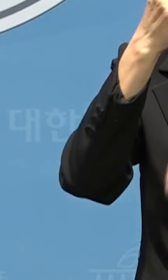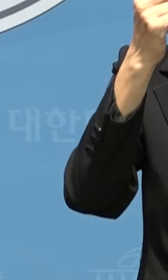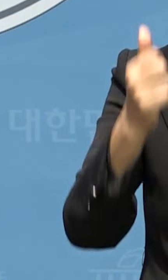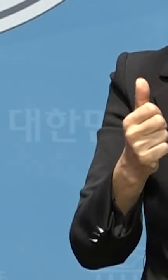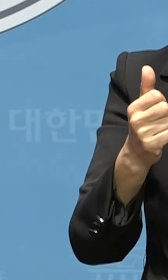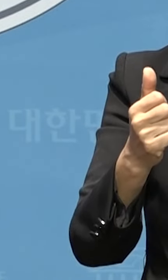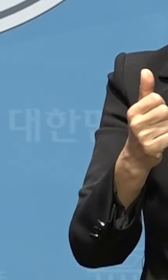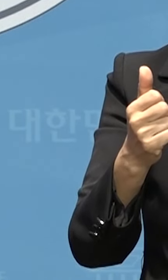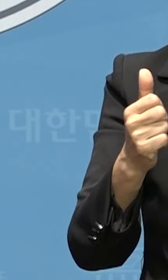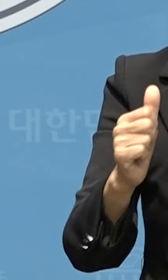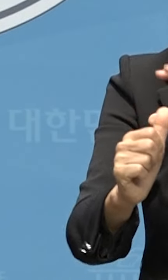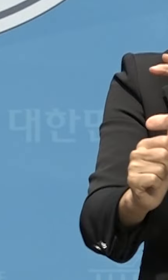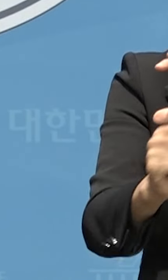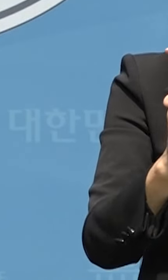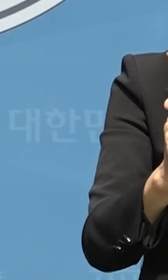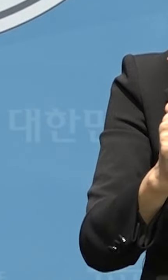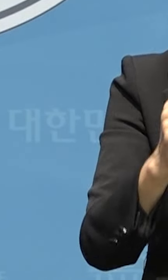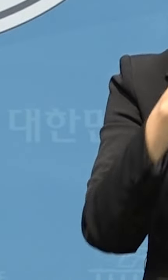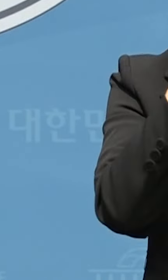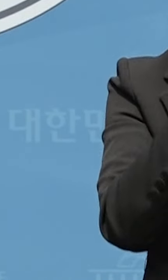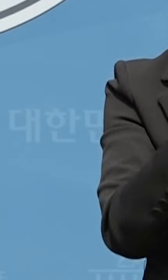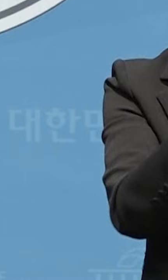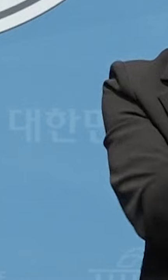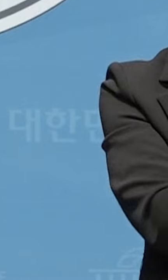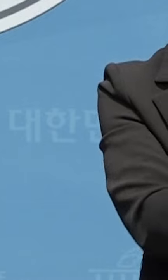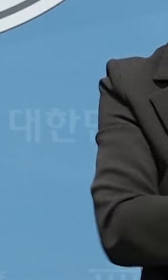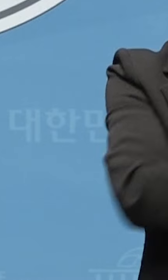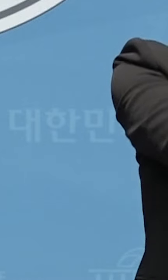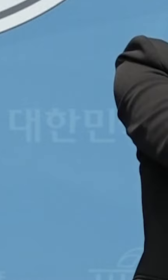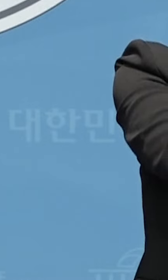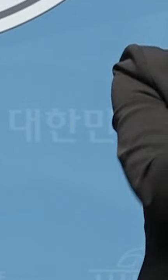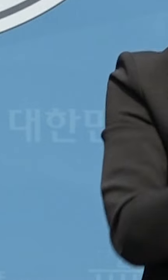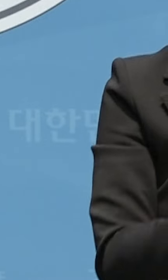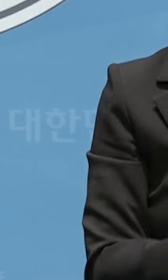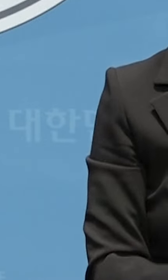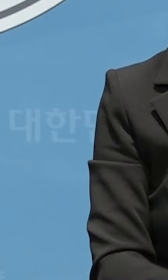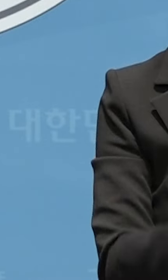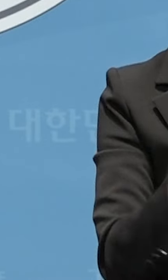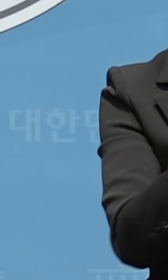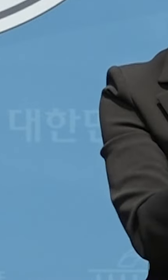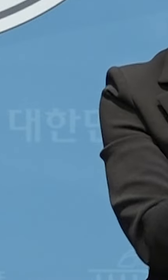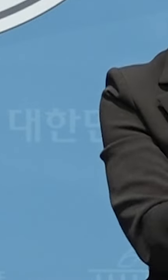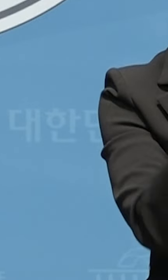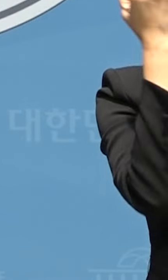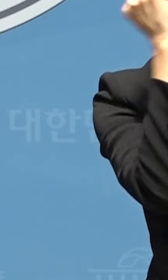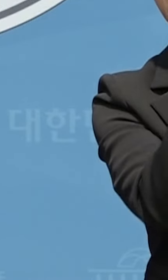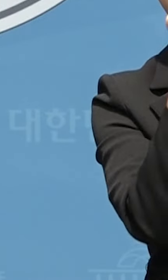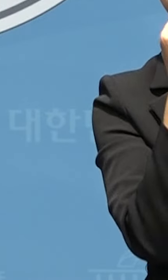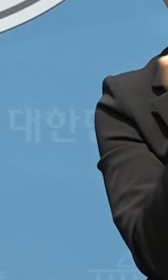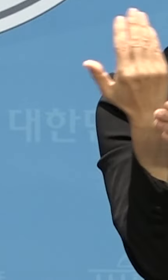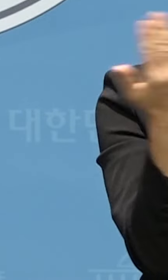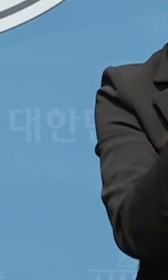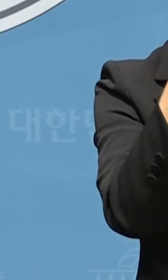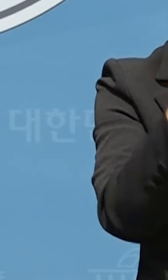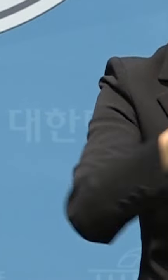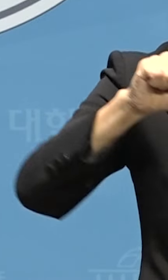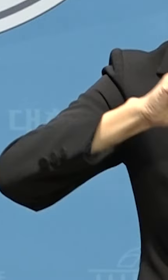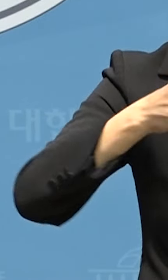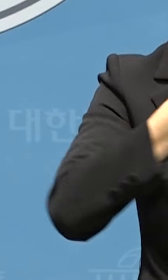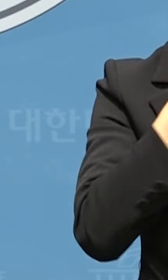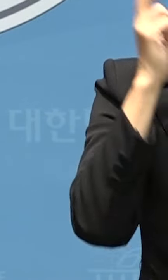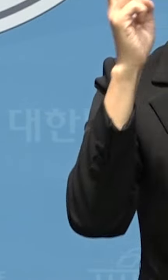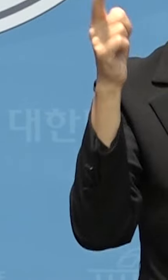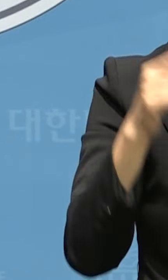어떻게든 민주당을 분열시키고 모략을 짜고 국민들에게 비리 불법 정당이라는 낙인찍기를 하고 싶은가